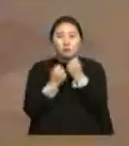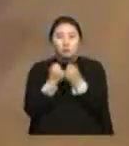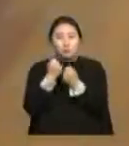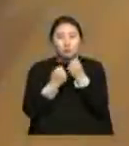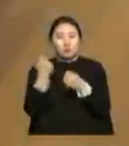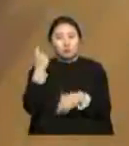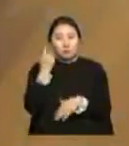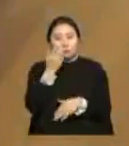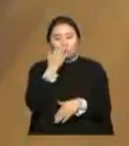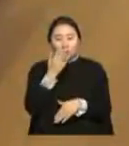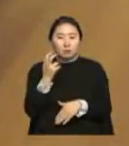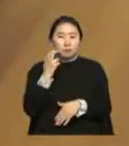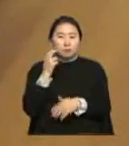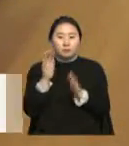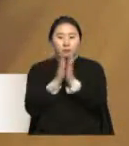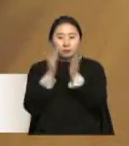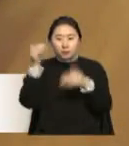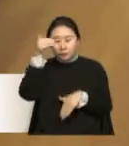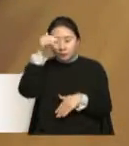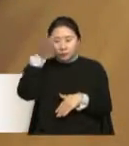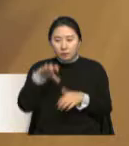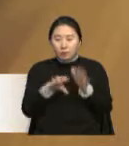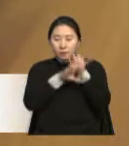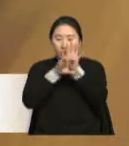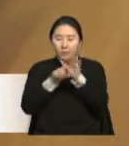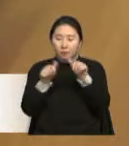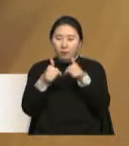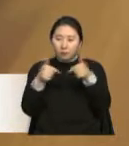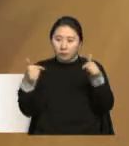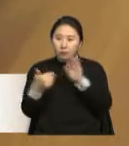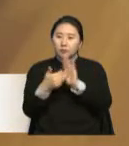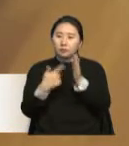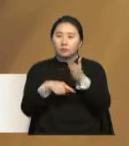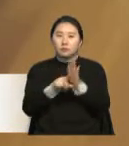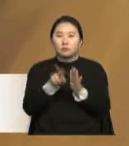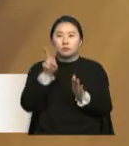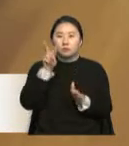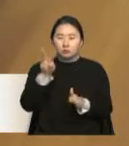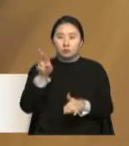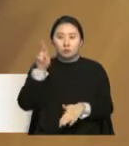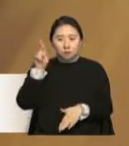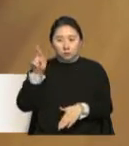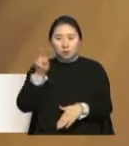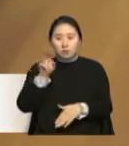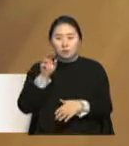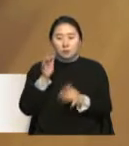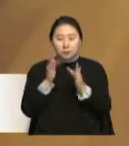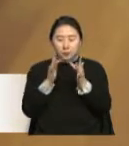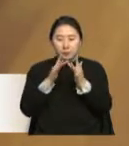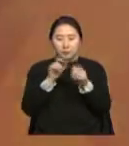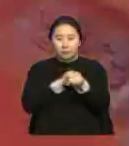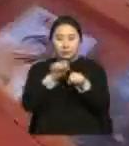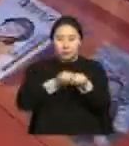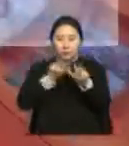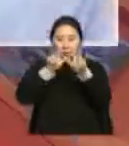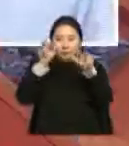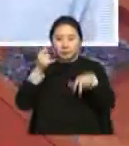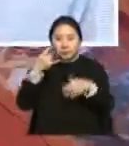있습니다. 송파 책 박물관이 코로나19 확산을 막기 위해 VR 콘텐츠로 온라인 특별 전시회를 선보인